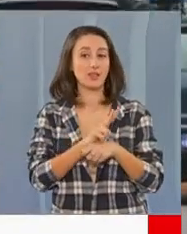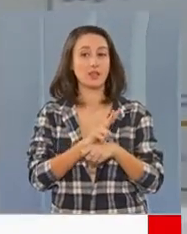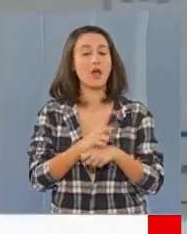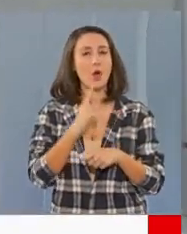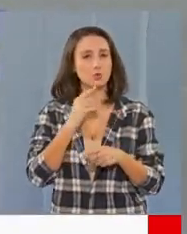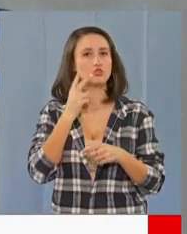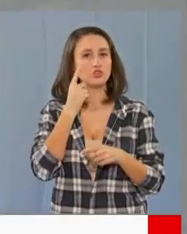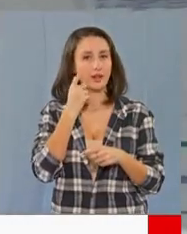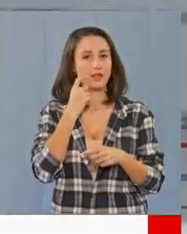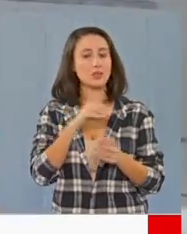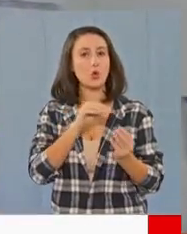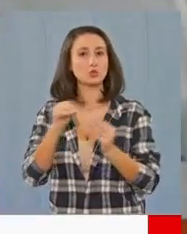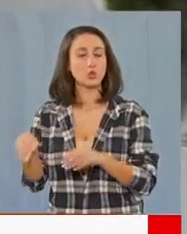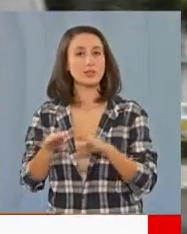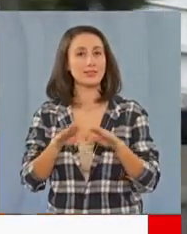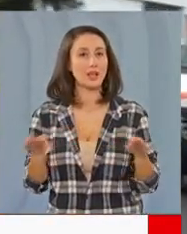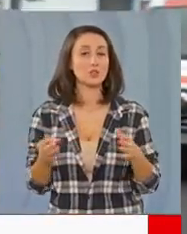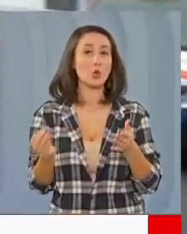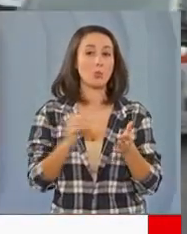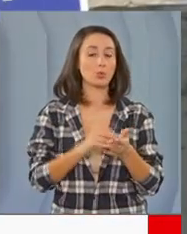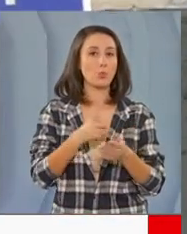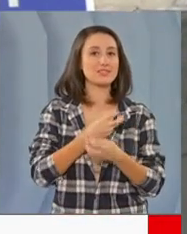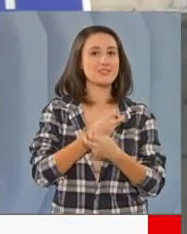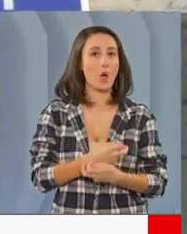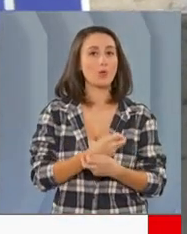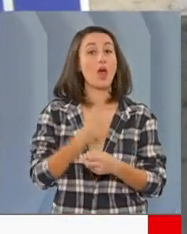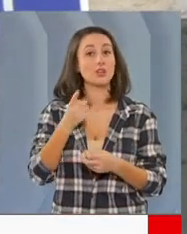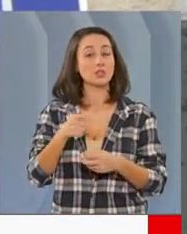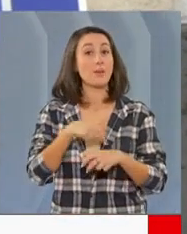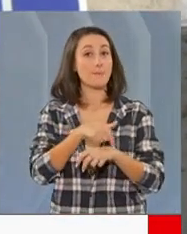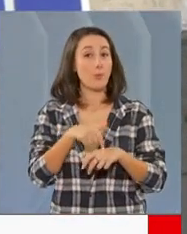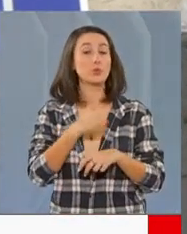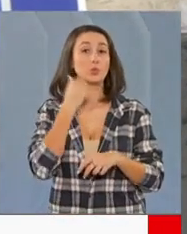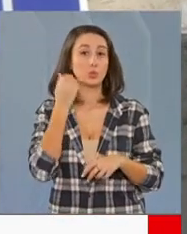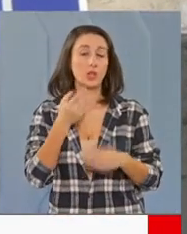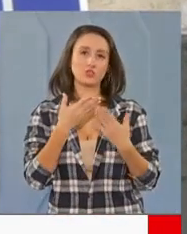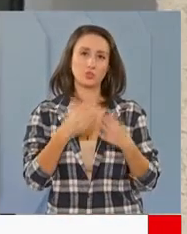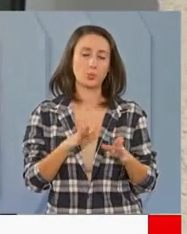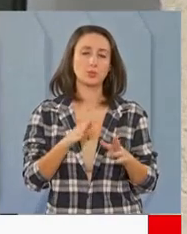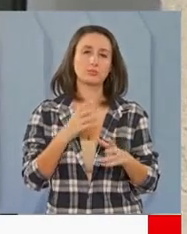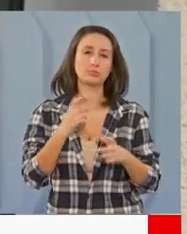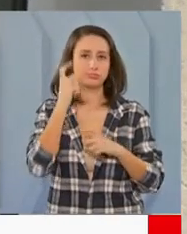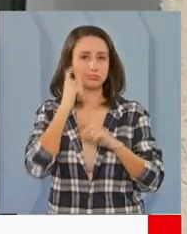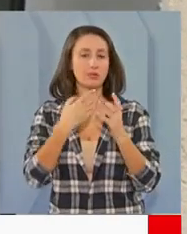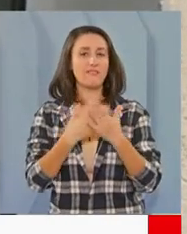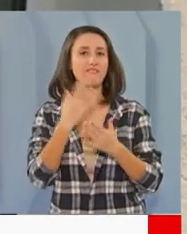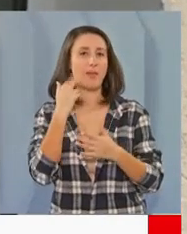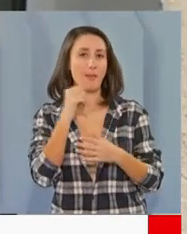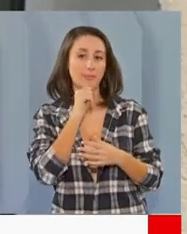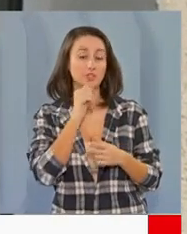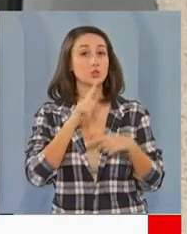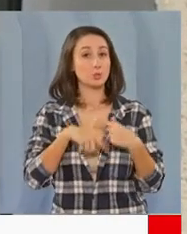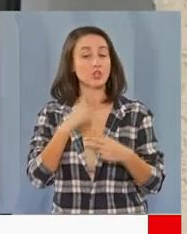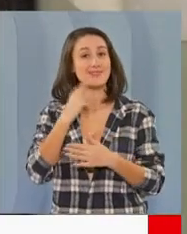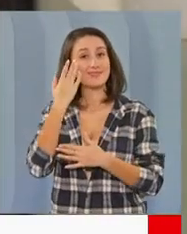au încercat să o dea jos de pe targă, să o pună pe un scaun. Iar acela a fost și momentul în care a început calvarul pentru bătrână. După ce a